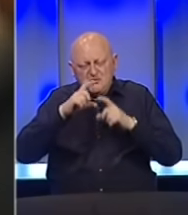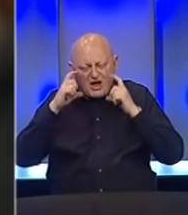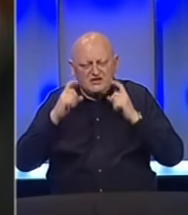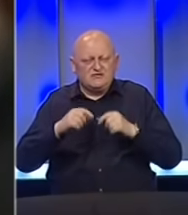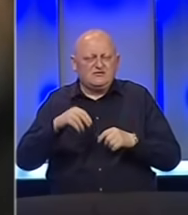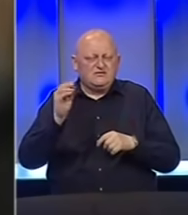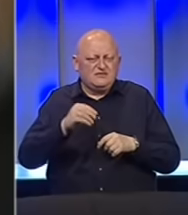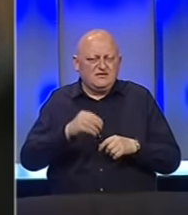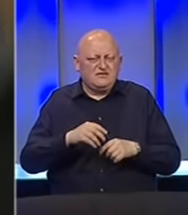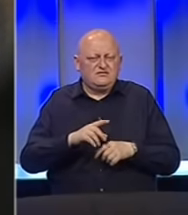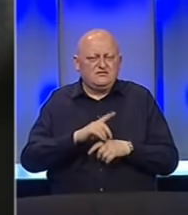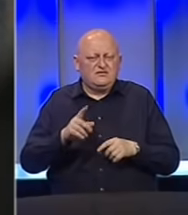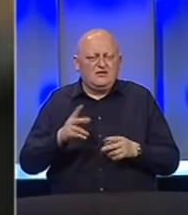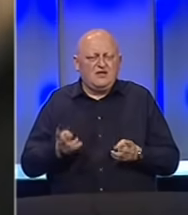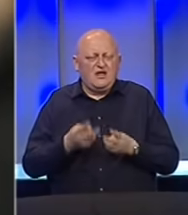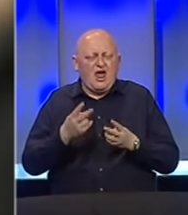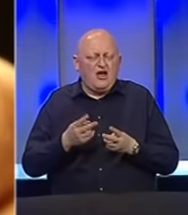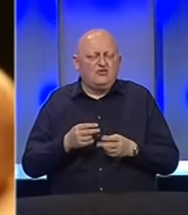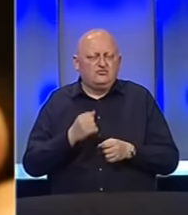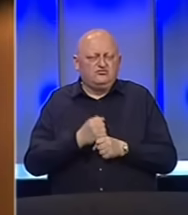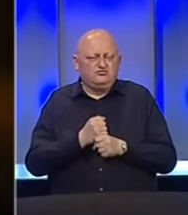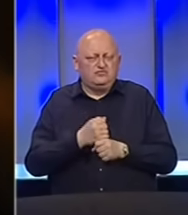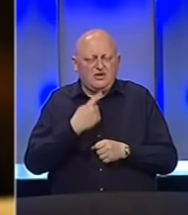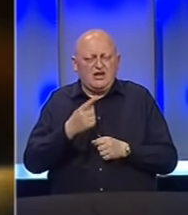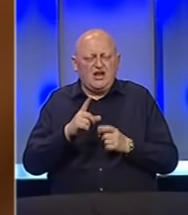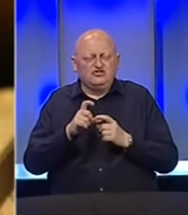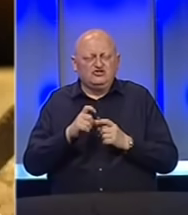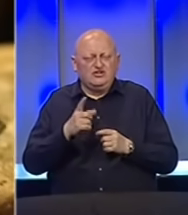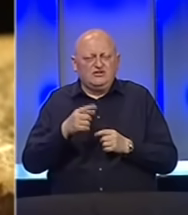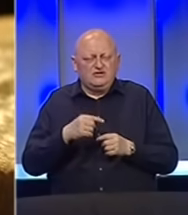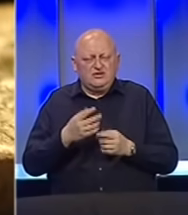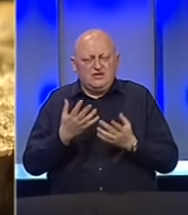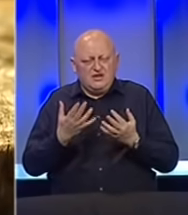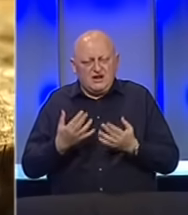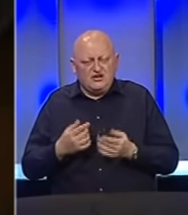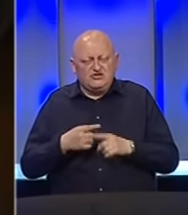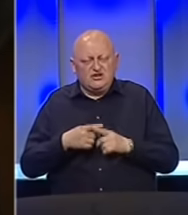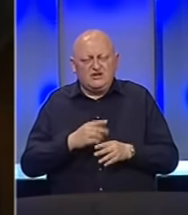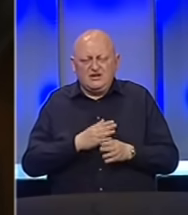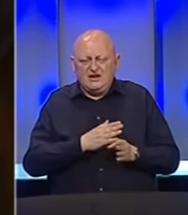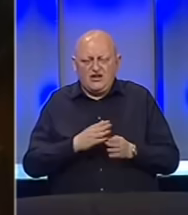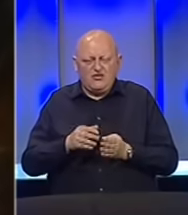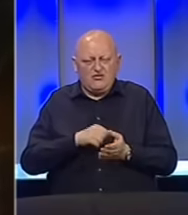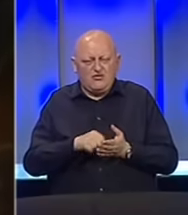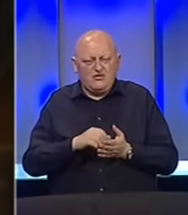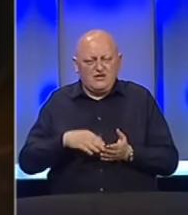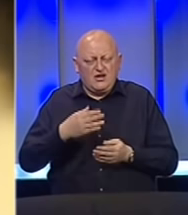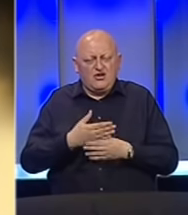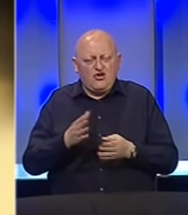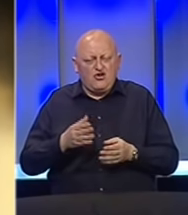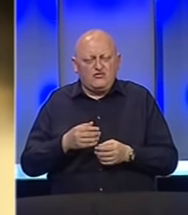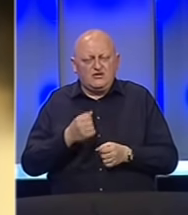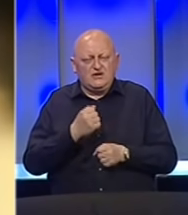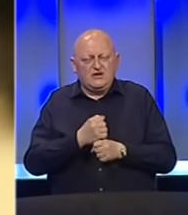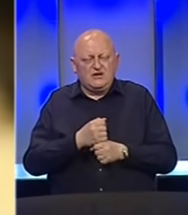i dezinfekcionih sredstava lako se prilagoditi, ističe Šehić. Iako su računi i kirija redovno plaćani i nakon otvaranja radnje